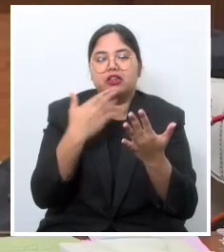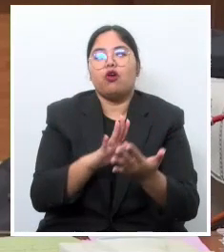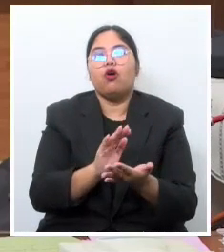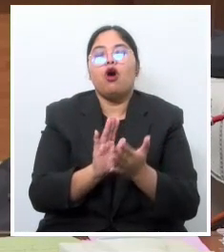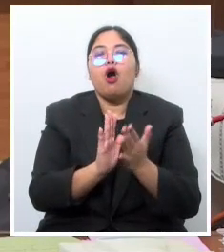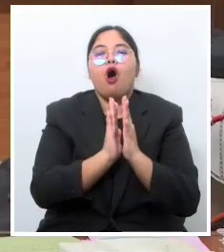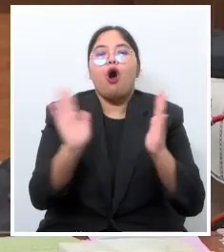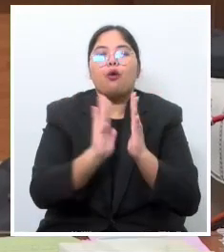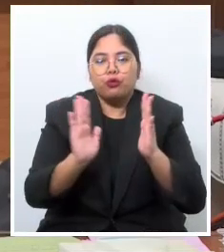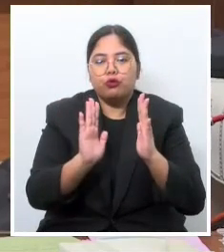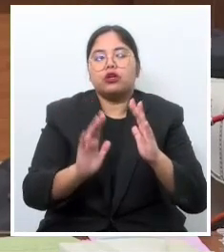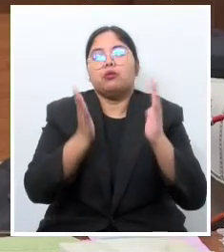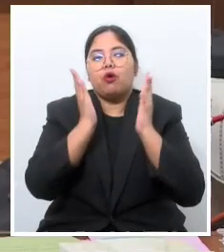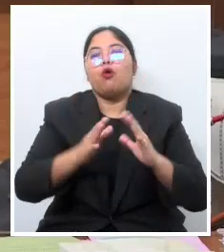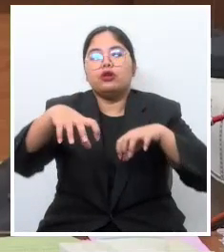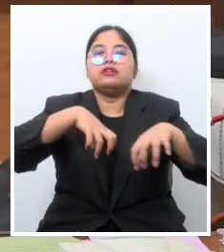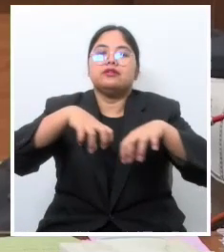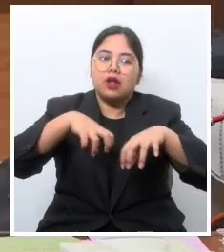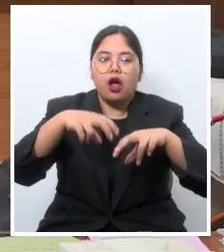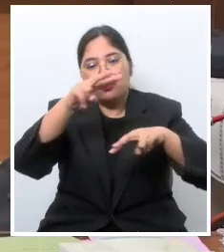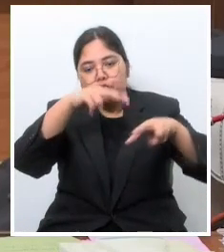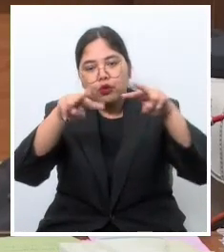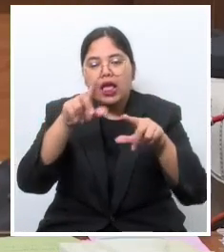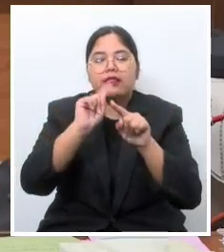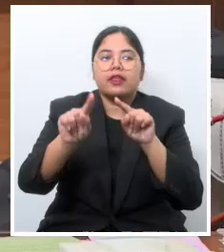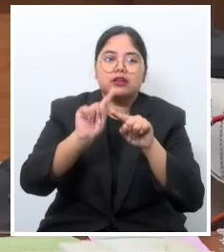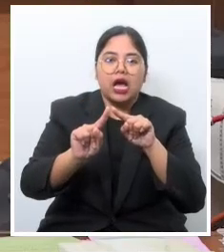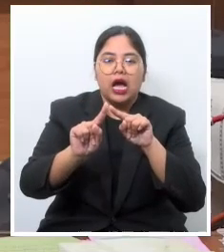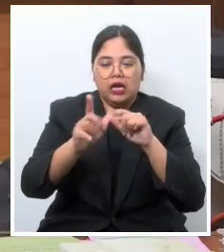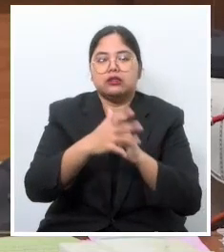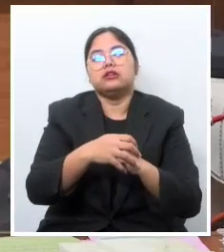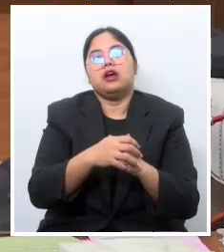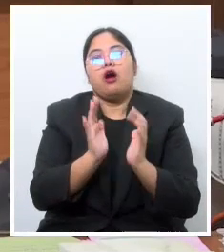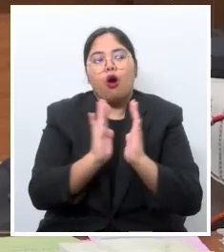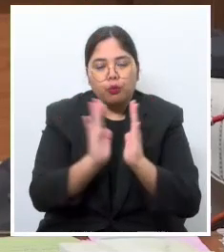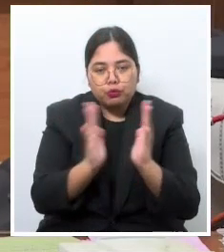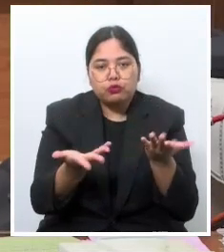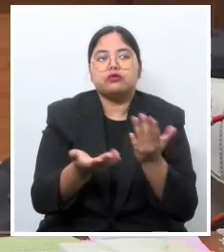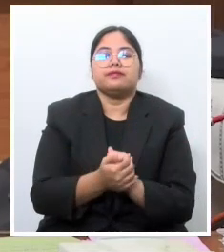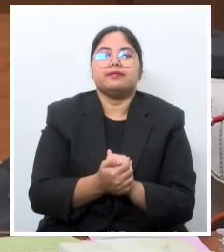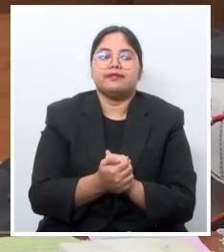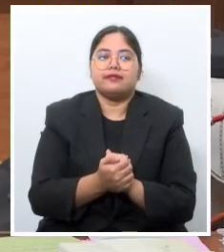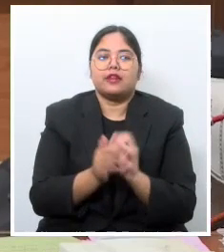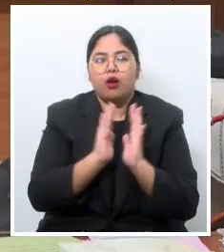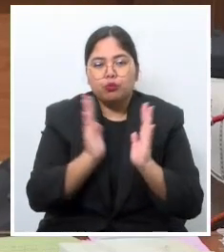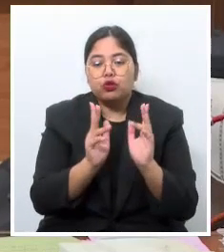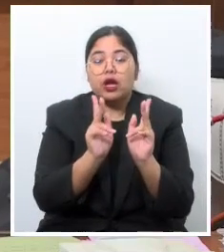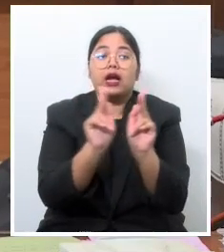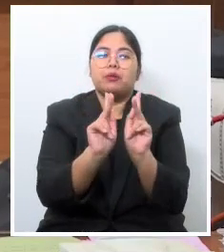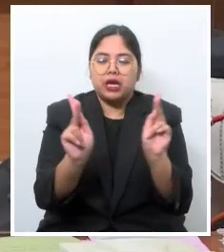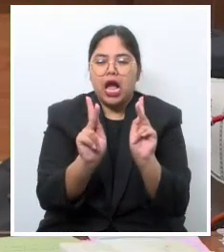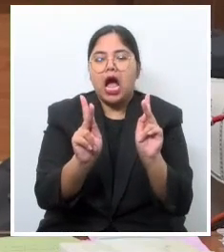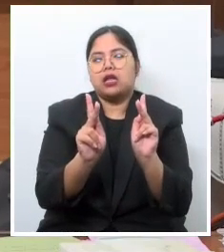วิทยาอผู้รหารไทยรัฐนะครับมืที่ไทยรัฐทุกท่านนะครับขอบคุณเอ่อคณะกรรมการ